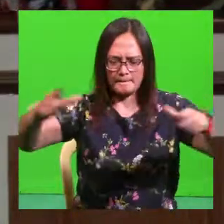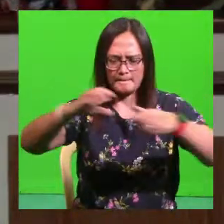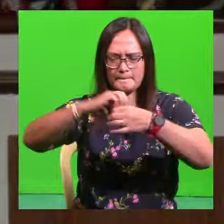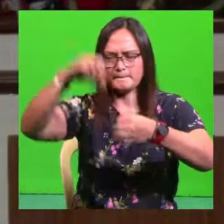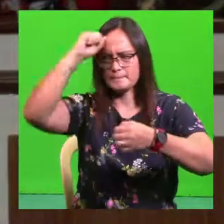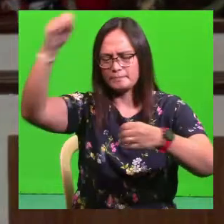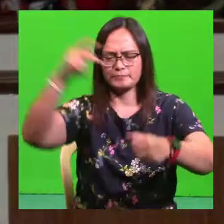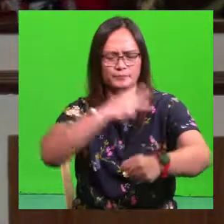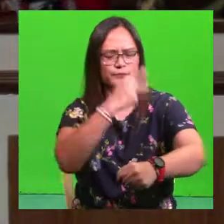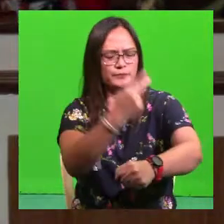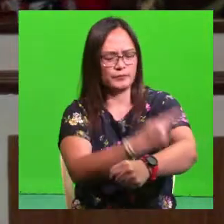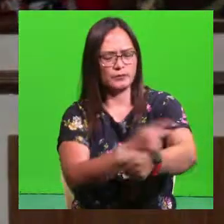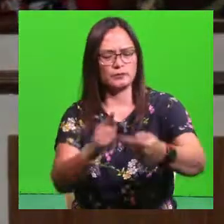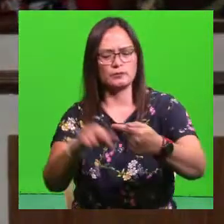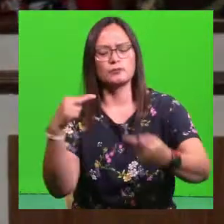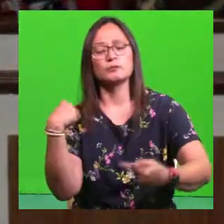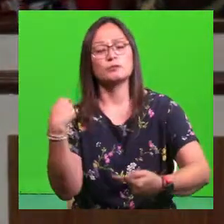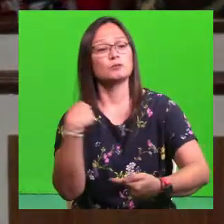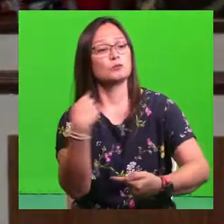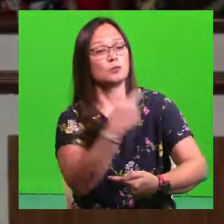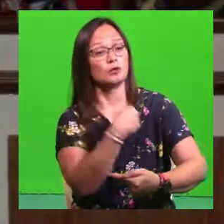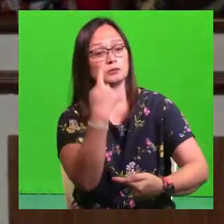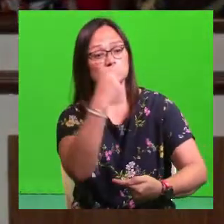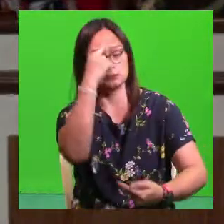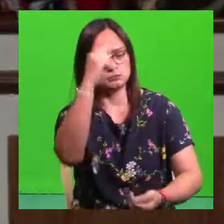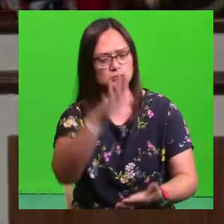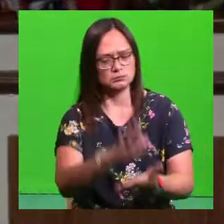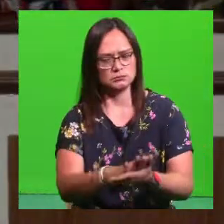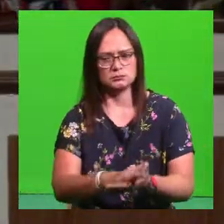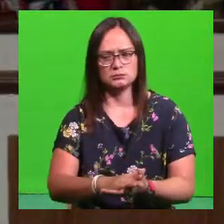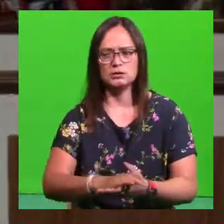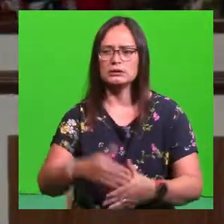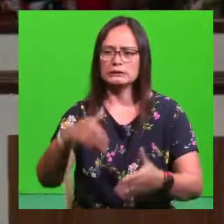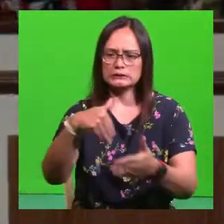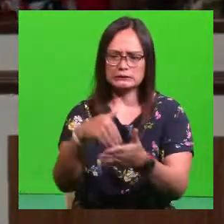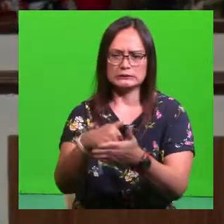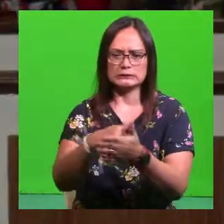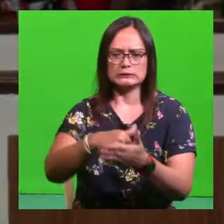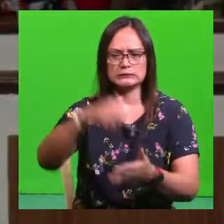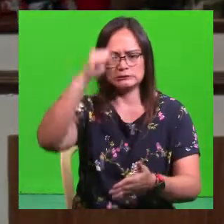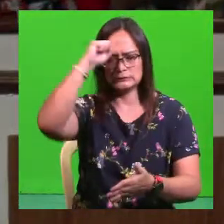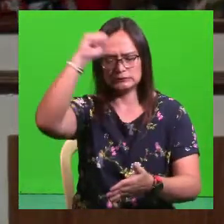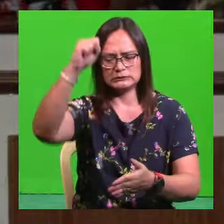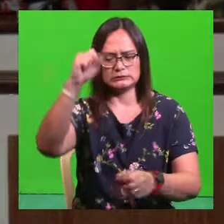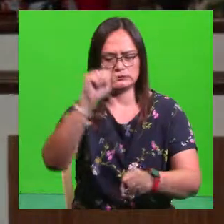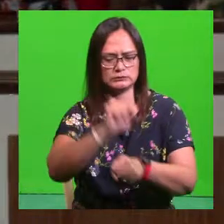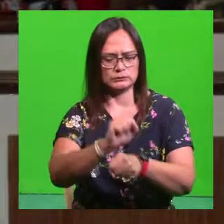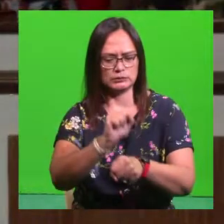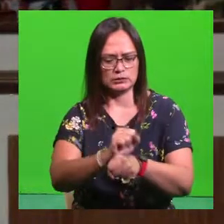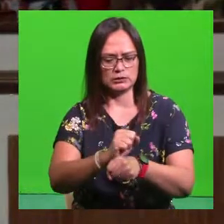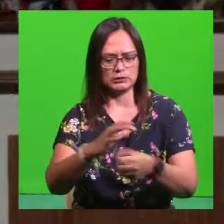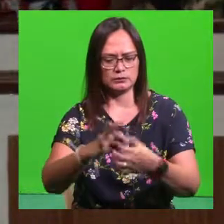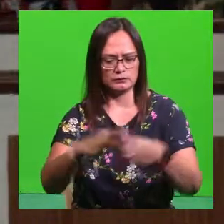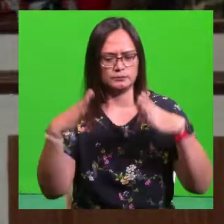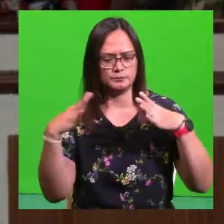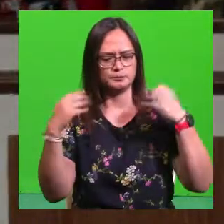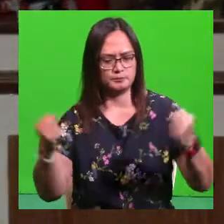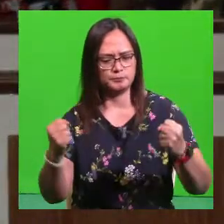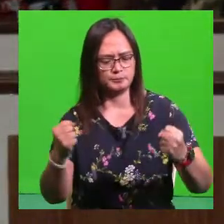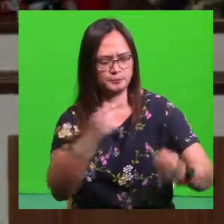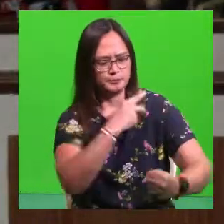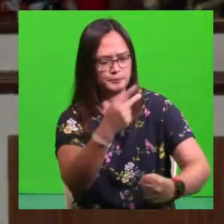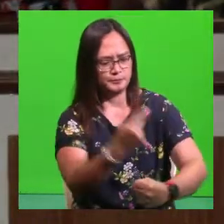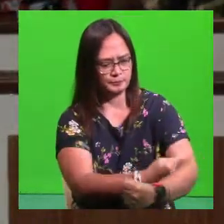believe? According to the working of His mighty power, which He wrought in